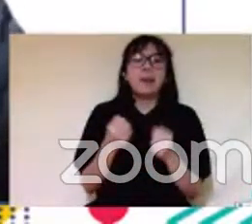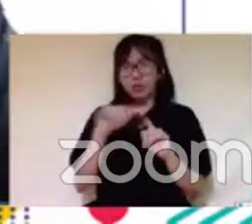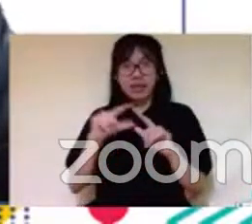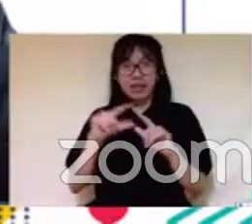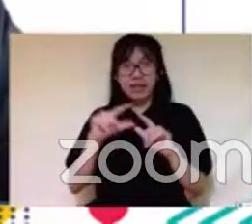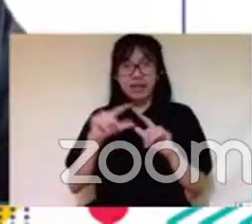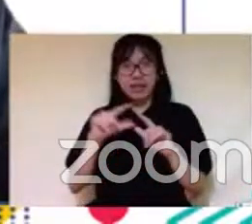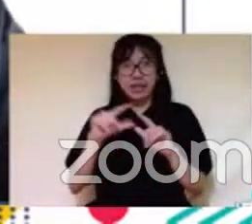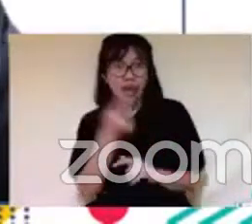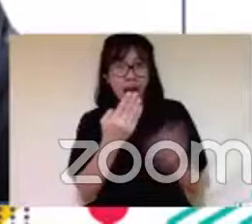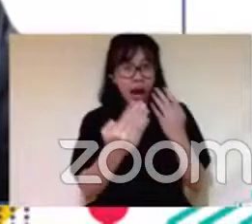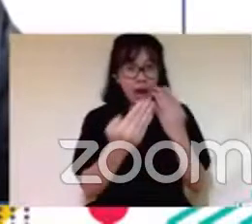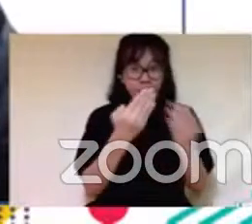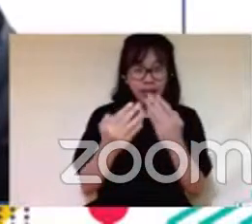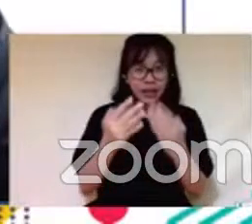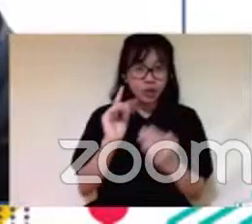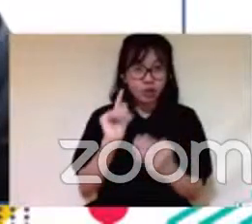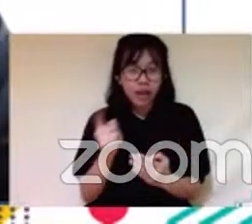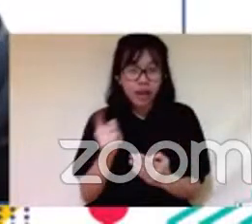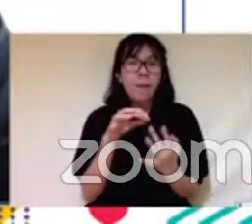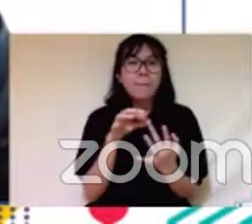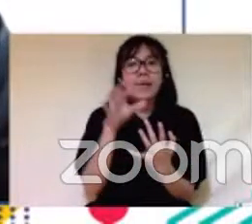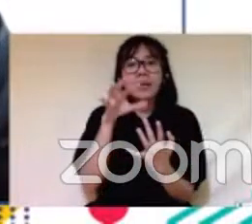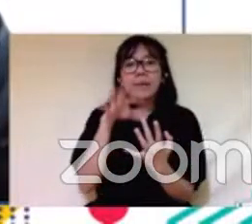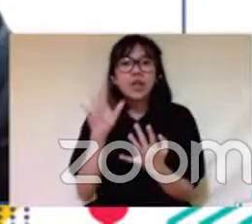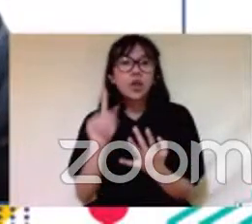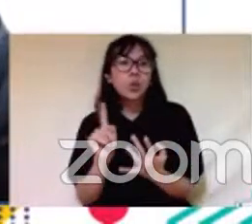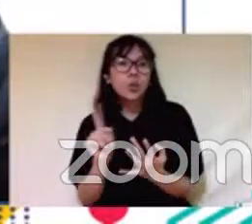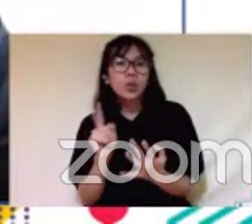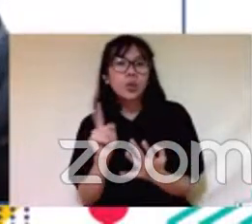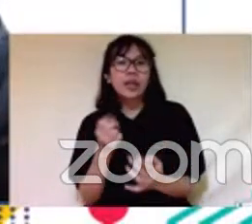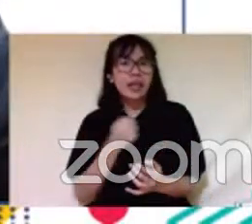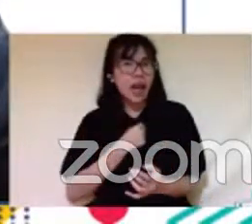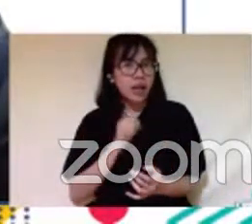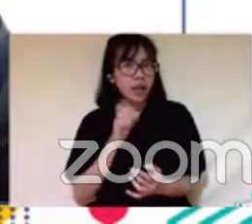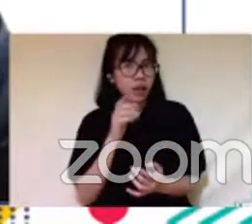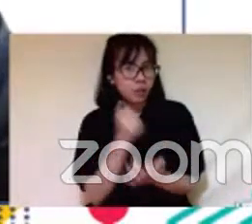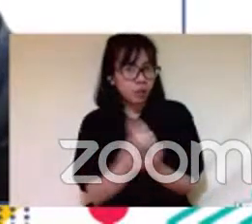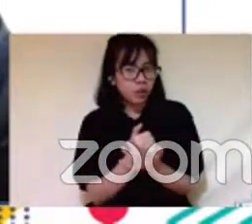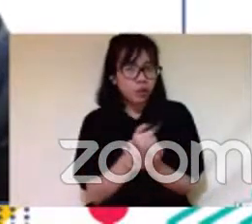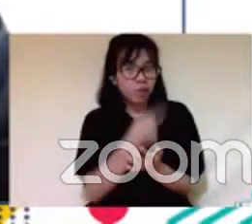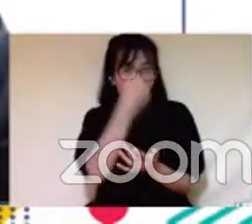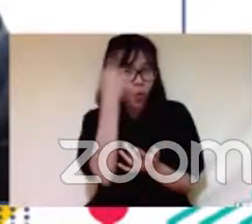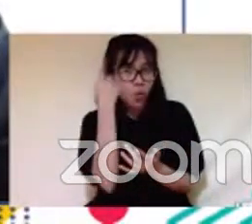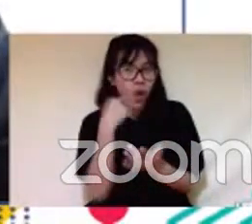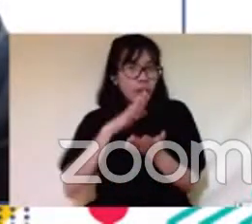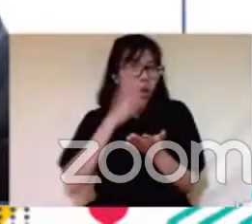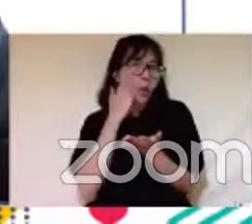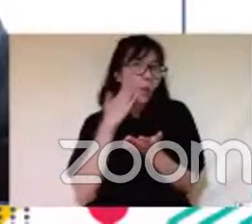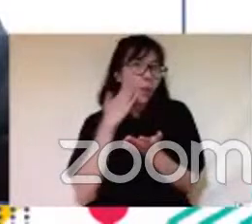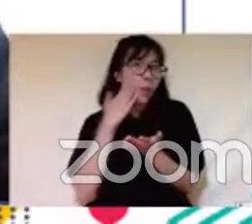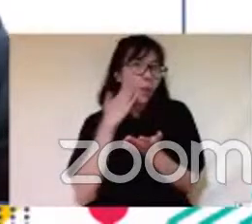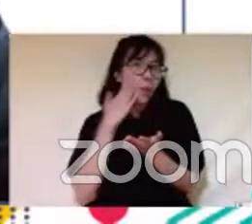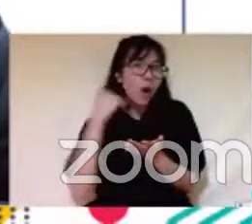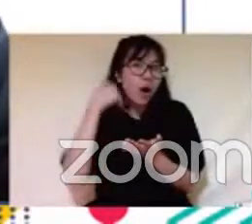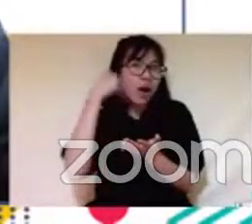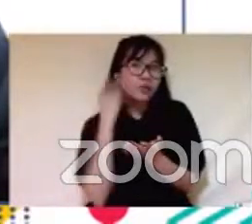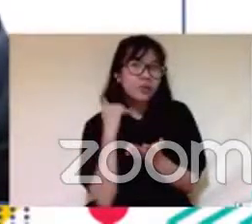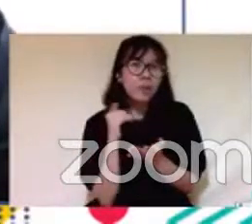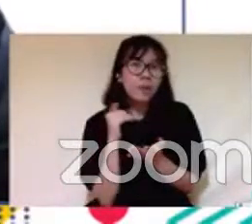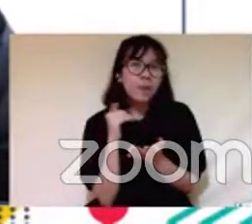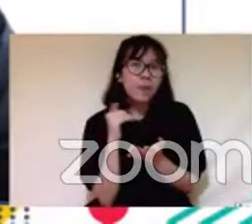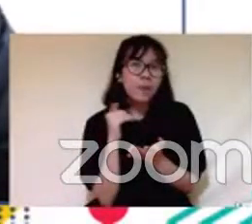betul lah, yakin hanya cuman ingin mempoles wajah agar kelihatan keren di medsos, tapi